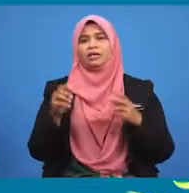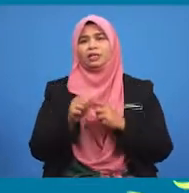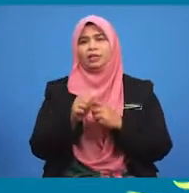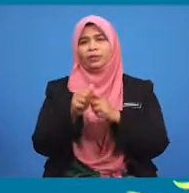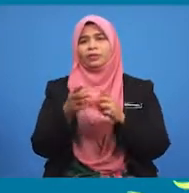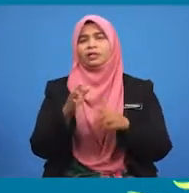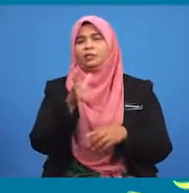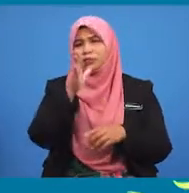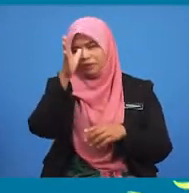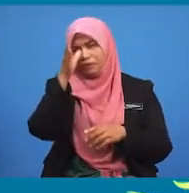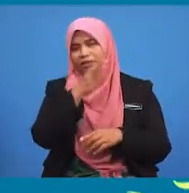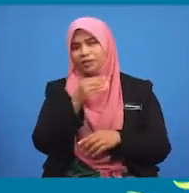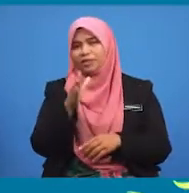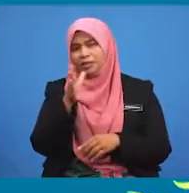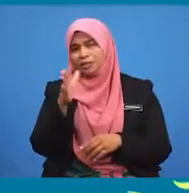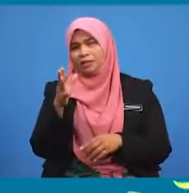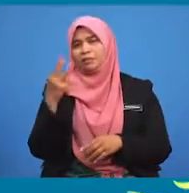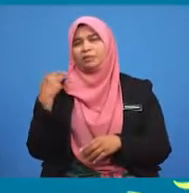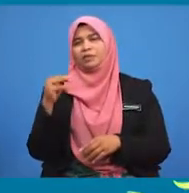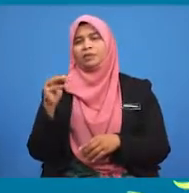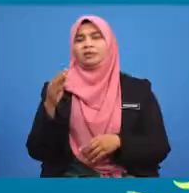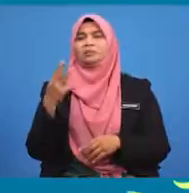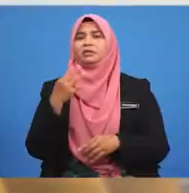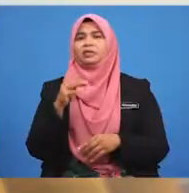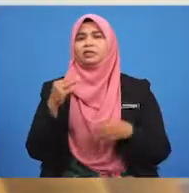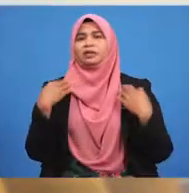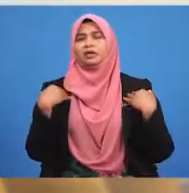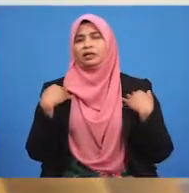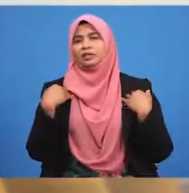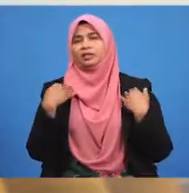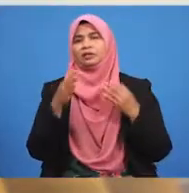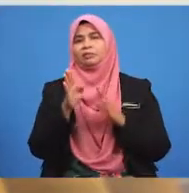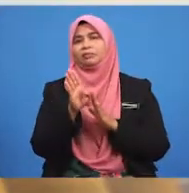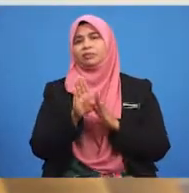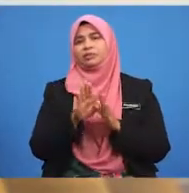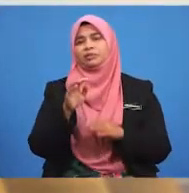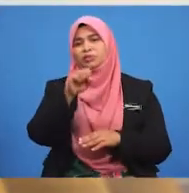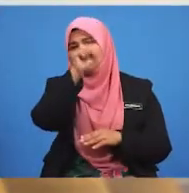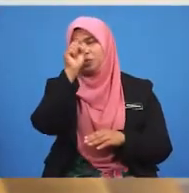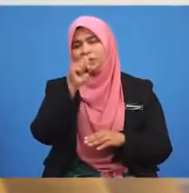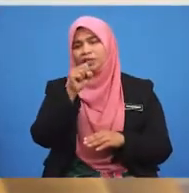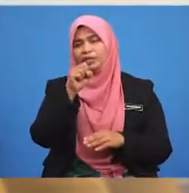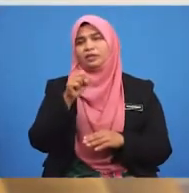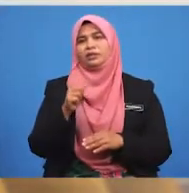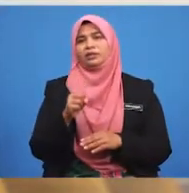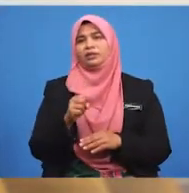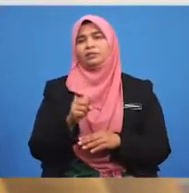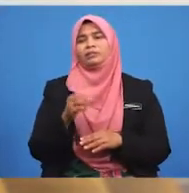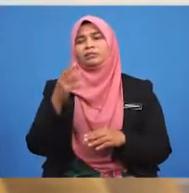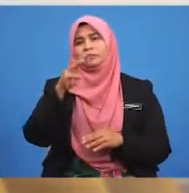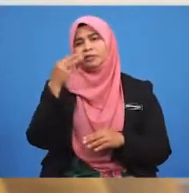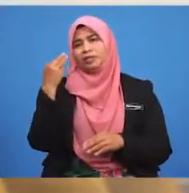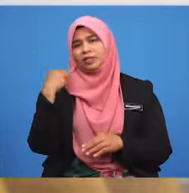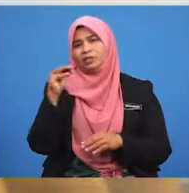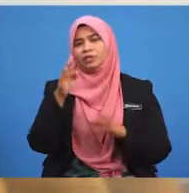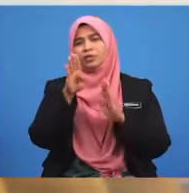daripada ibu bapa dan nenek moyang mereka. Mereka tidak banyak membantah dan bersoal jawab dengan apa yang